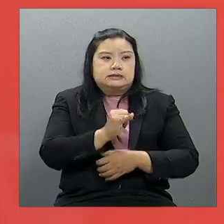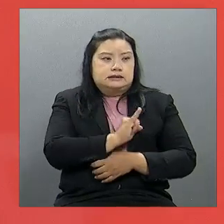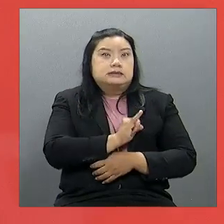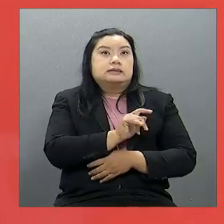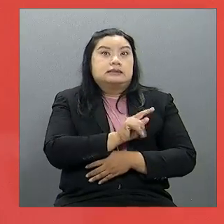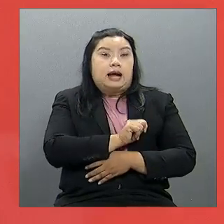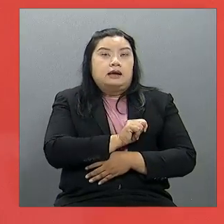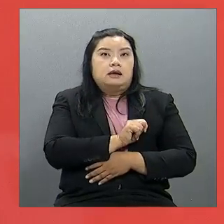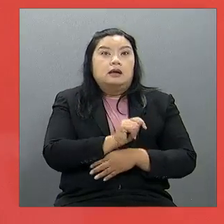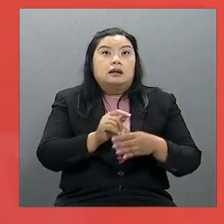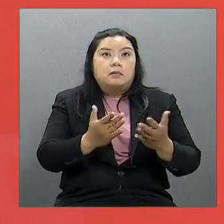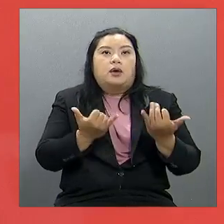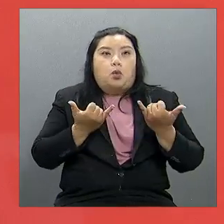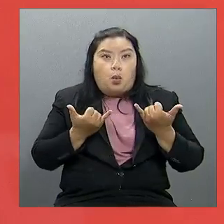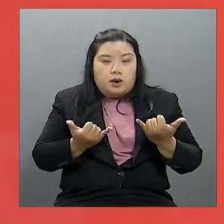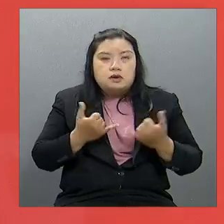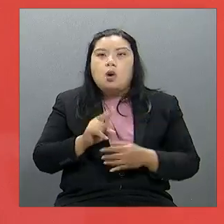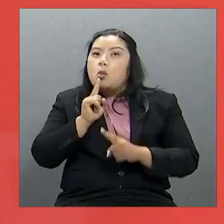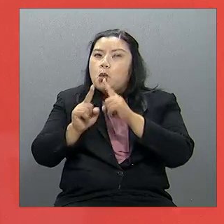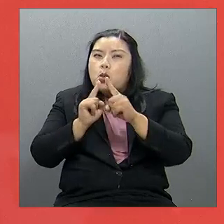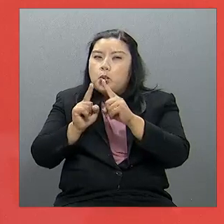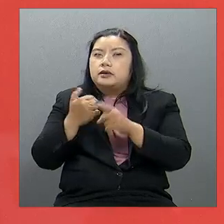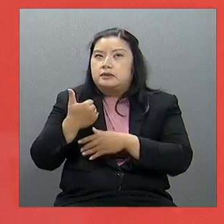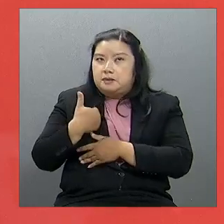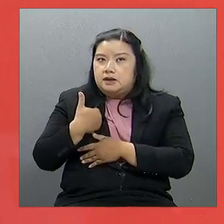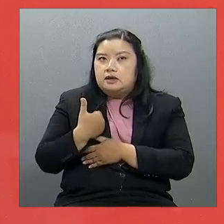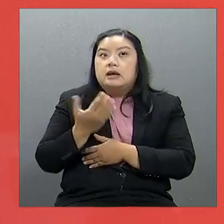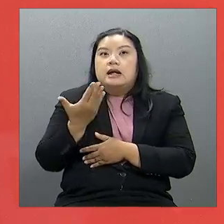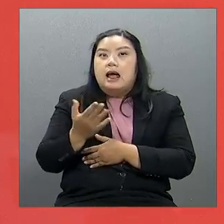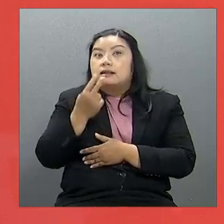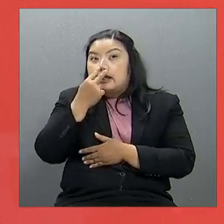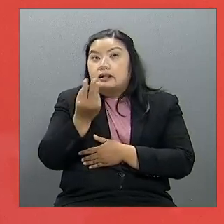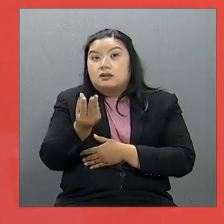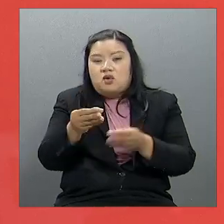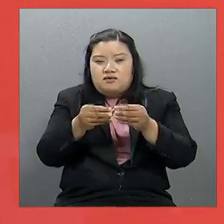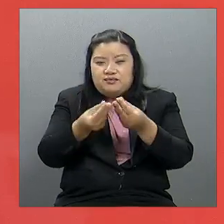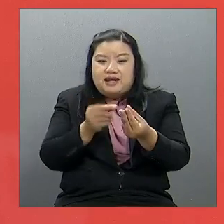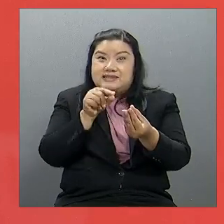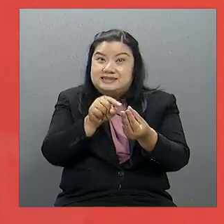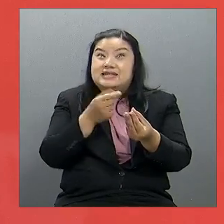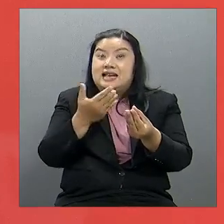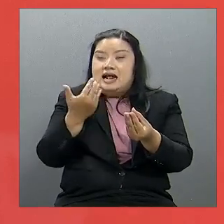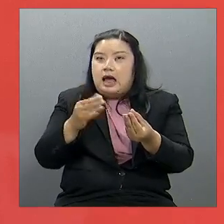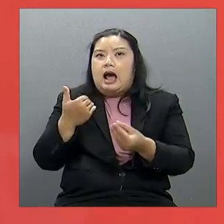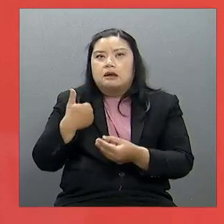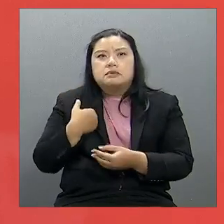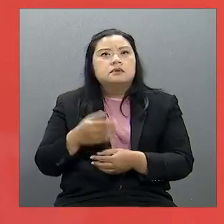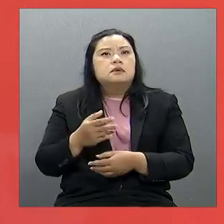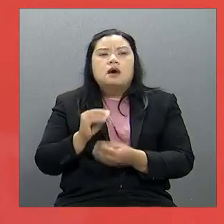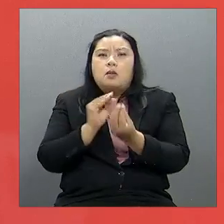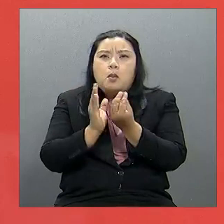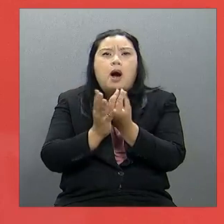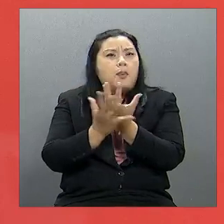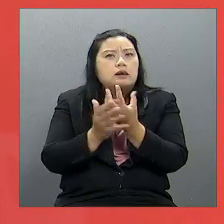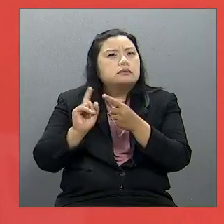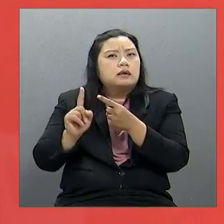ามาคุยกันแล้วนอกจากมะตึงยางหรือว่าลูกเนียงแล้วครับเราจะคุยกันรวมไปถึงพืชพันธุ์อื่นๆด้วยนะครับที่ออกเยอะในช่วงหน้าฝนแล้วเจอ